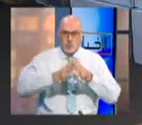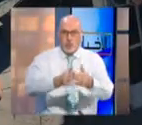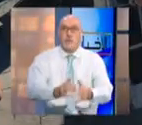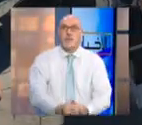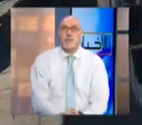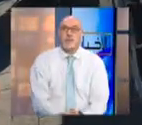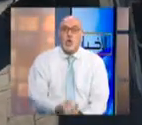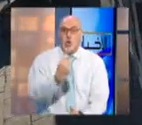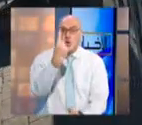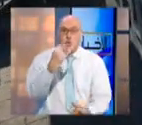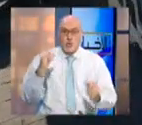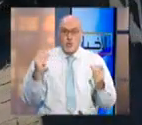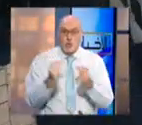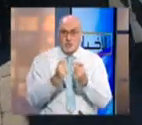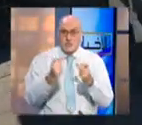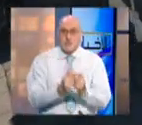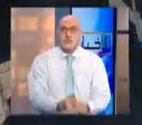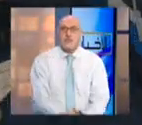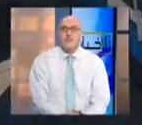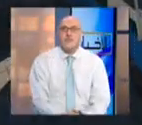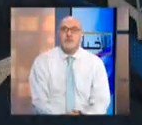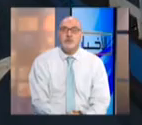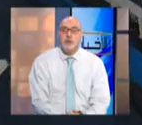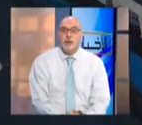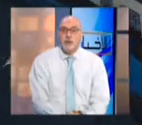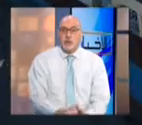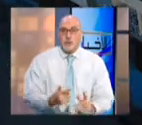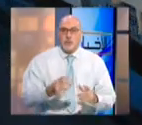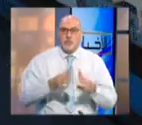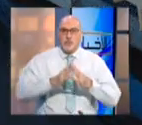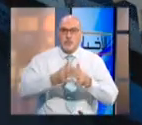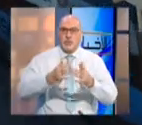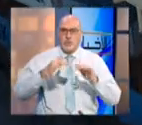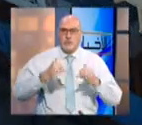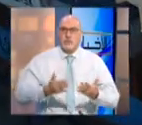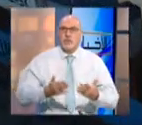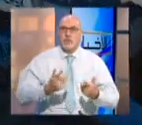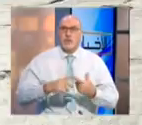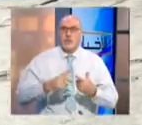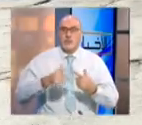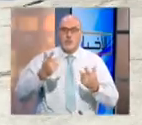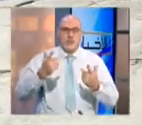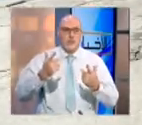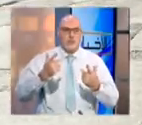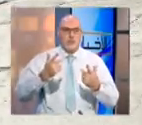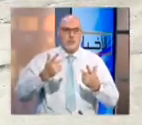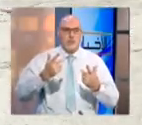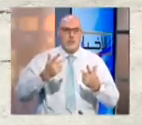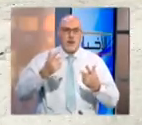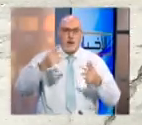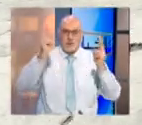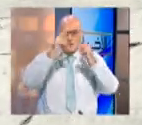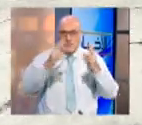واحدة. البيان أكد على ضرورة تسوية تقنية للبواخر الجزائرية في الموانئ الدولية مع إشراك